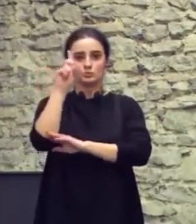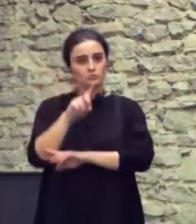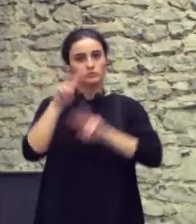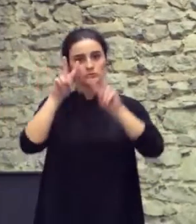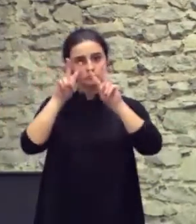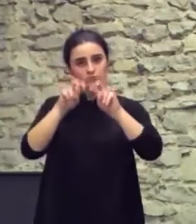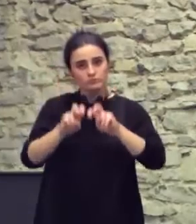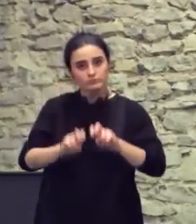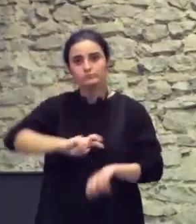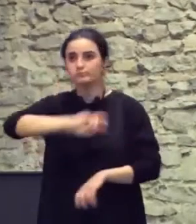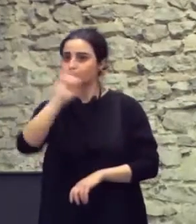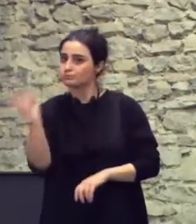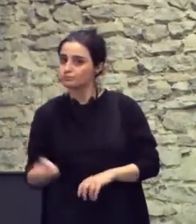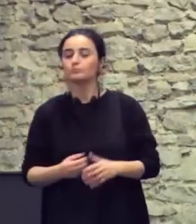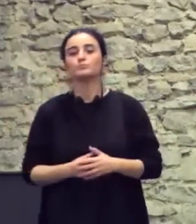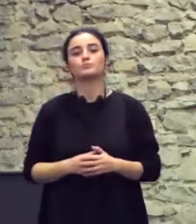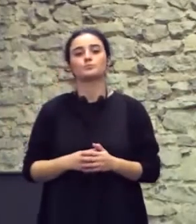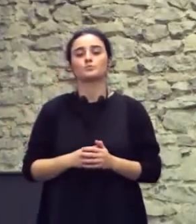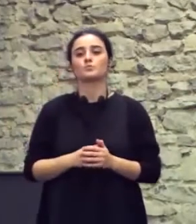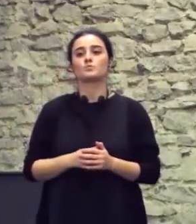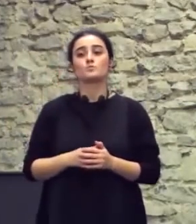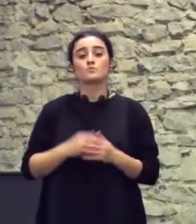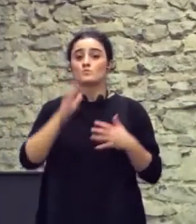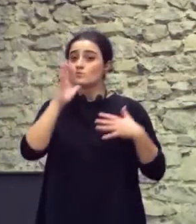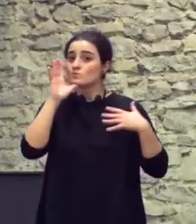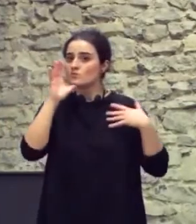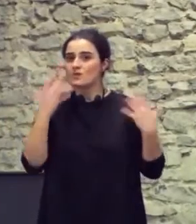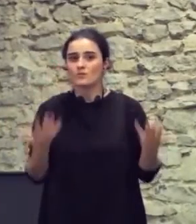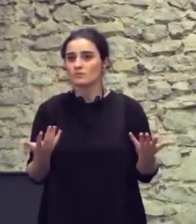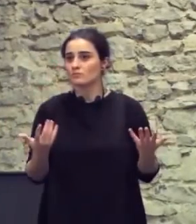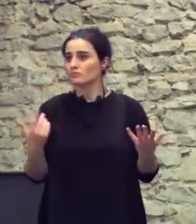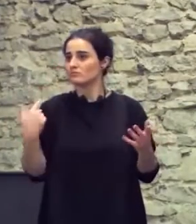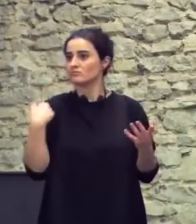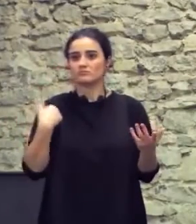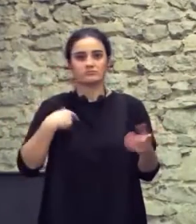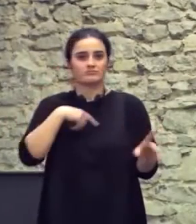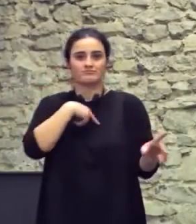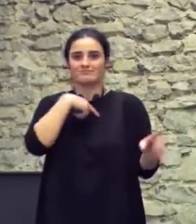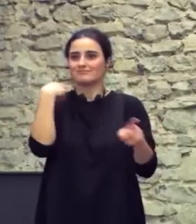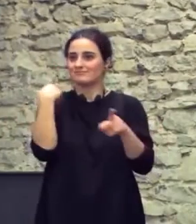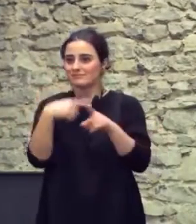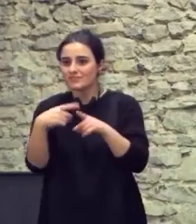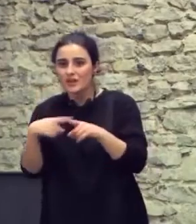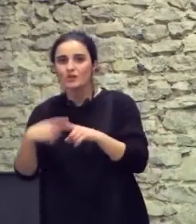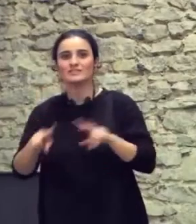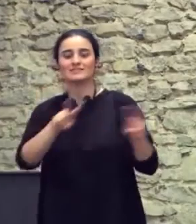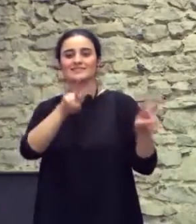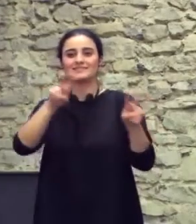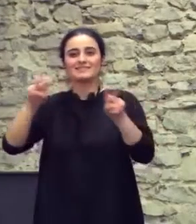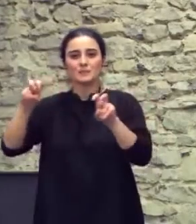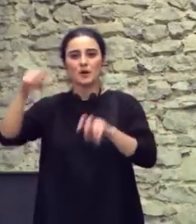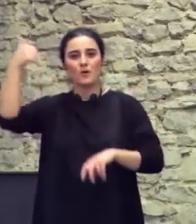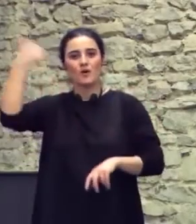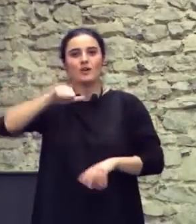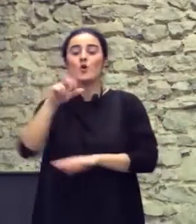ikerketak egin ditu, gaur egun hainbeste aipatzen diren maskulinitate